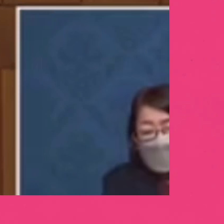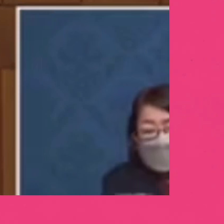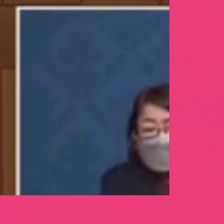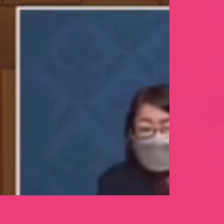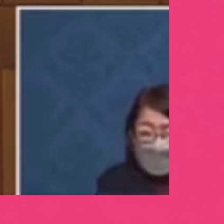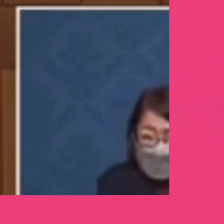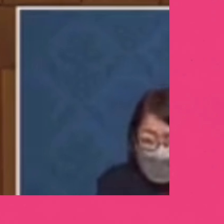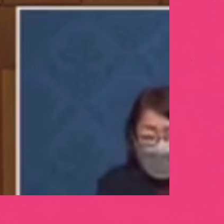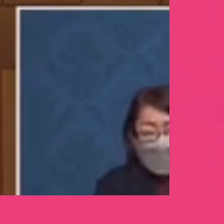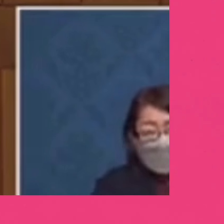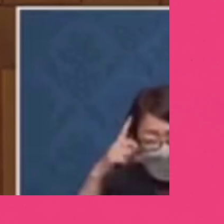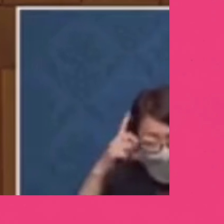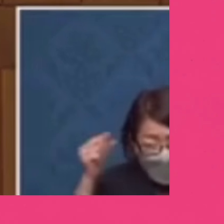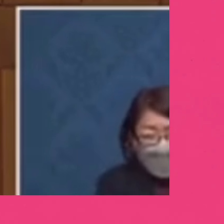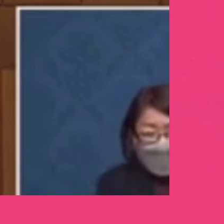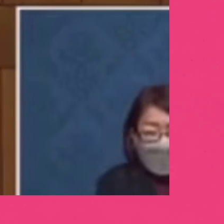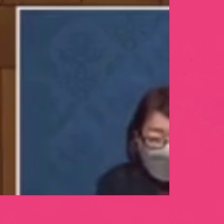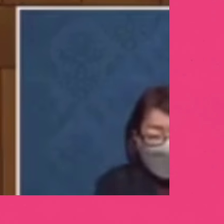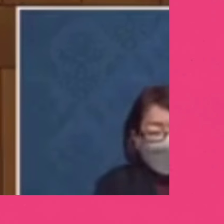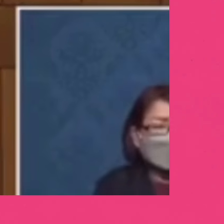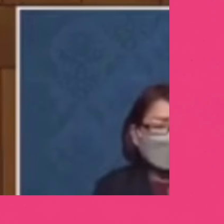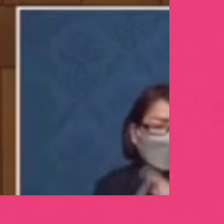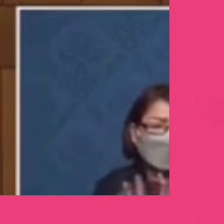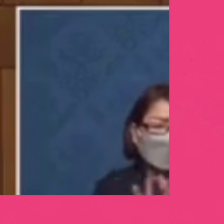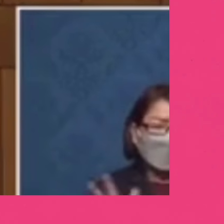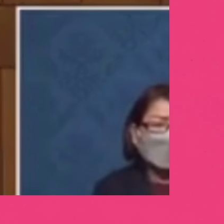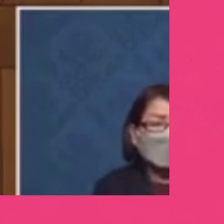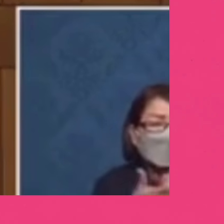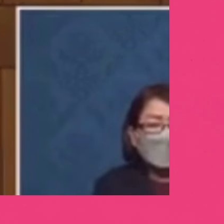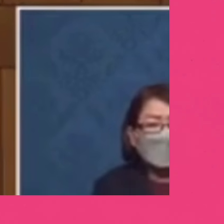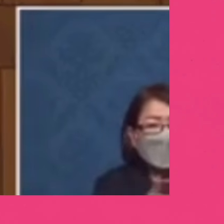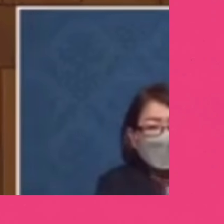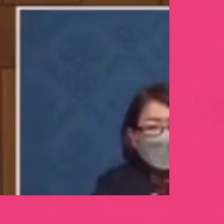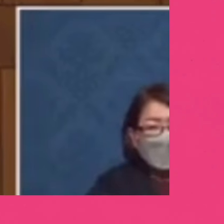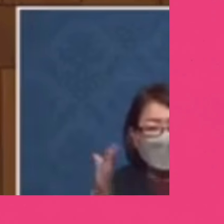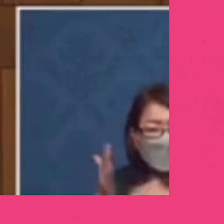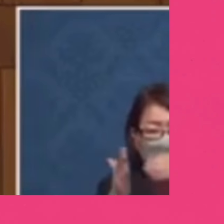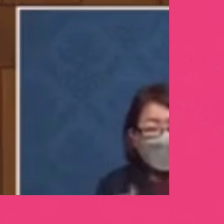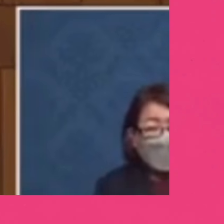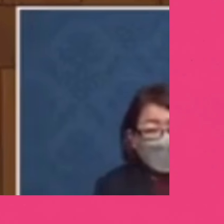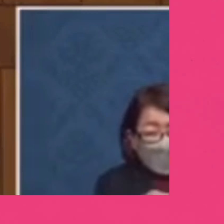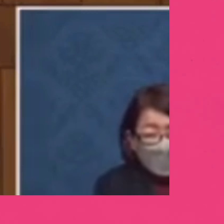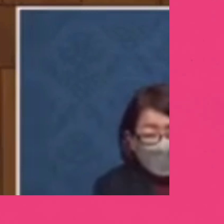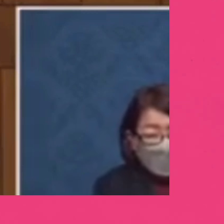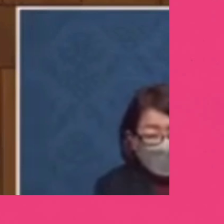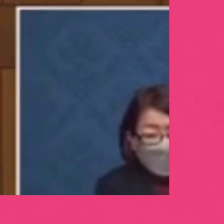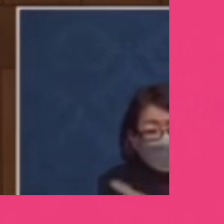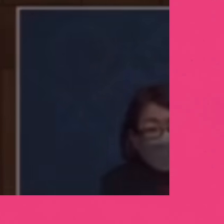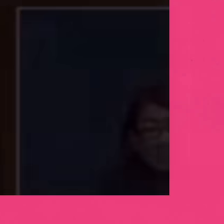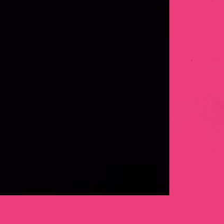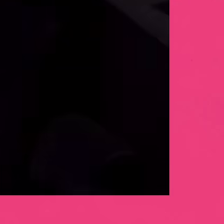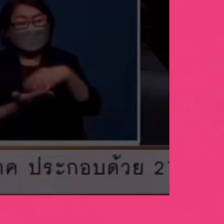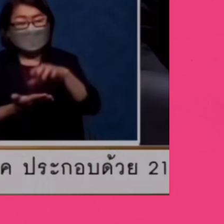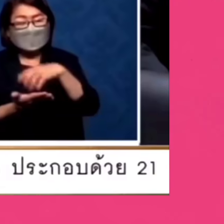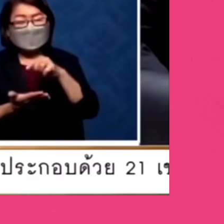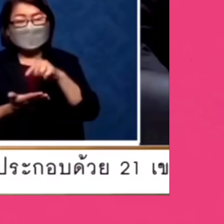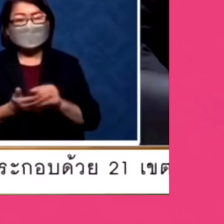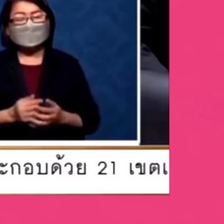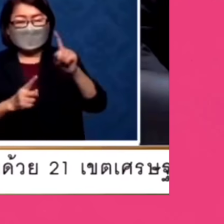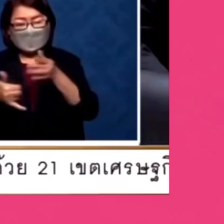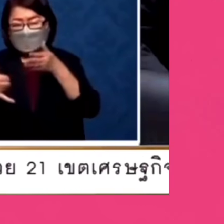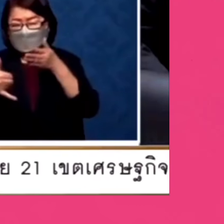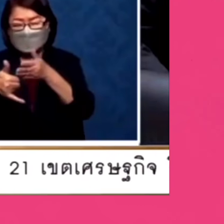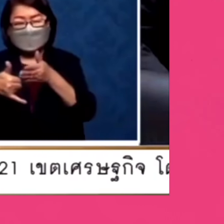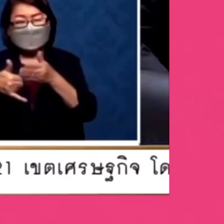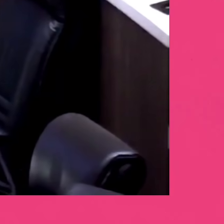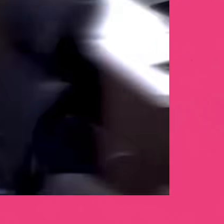หารในสิบแสนรักลงไปเพียบนะครับจากโรงพยาบาลทหารที่เรามีอยู่ในภูมิภาคของเราเนี่ยนะครับ พลเอกประยุทธ์